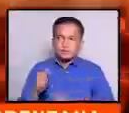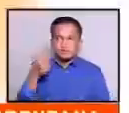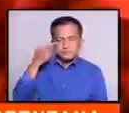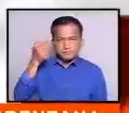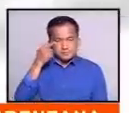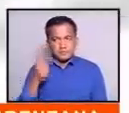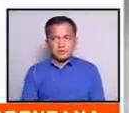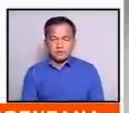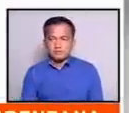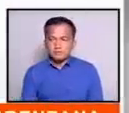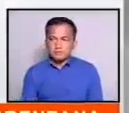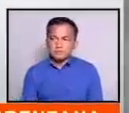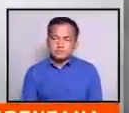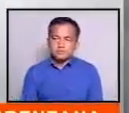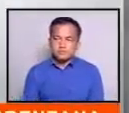Gregorio.